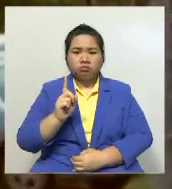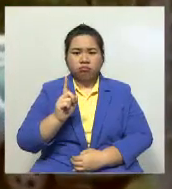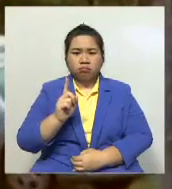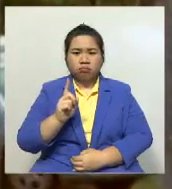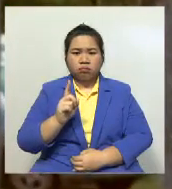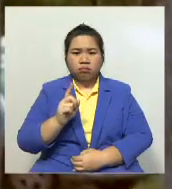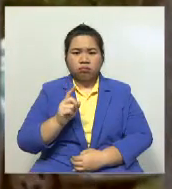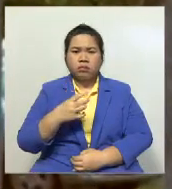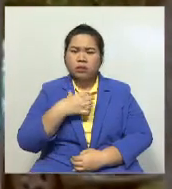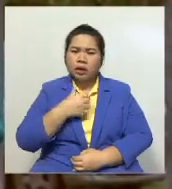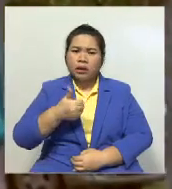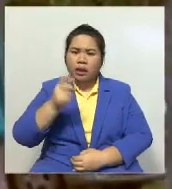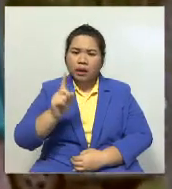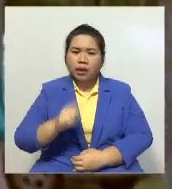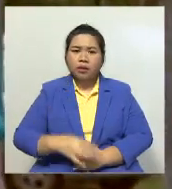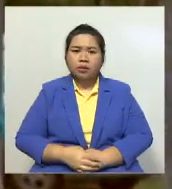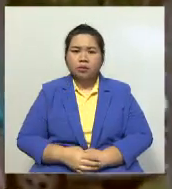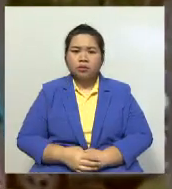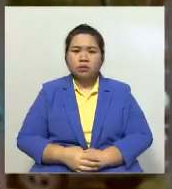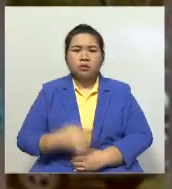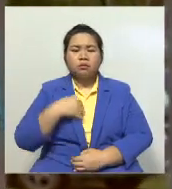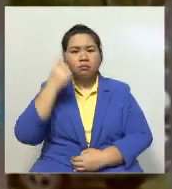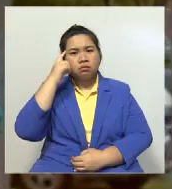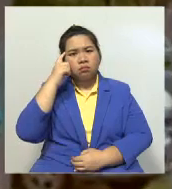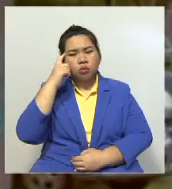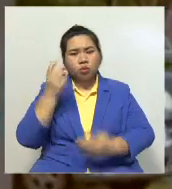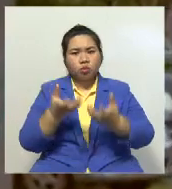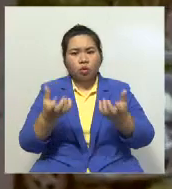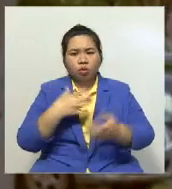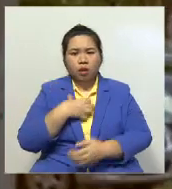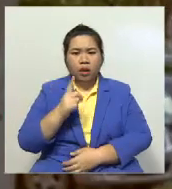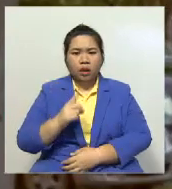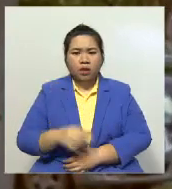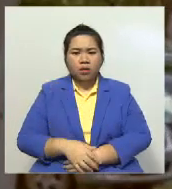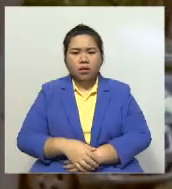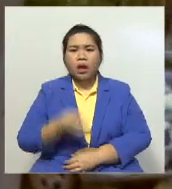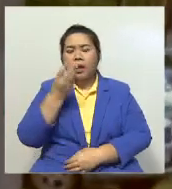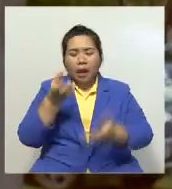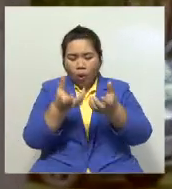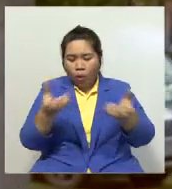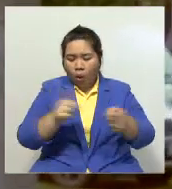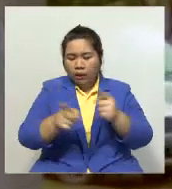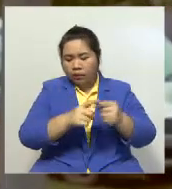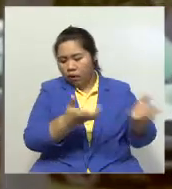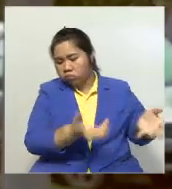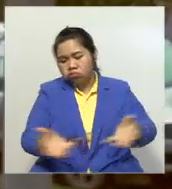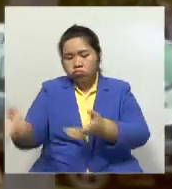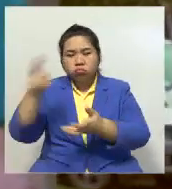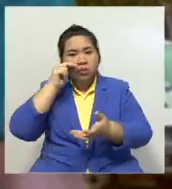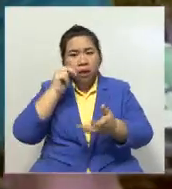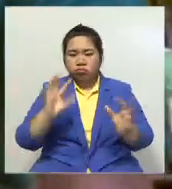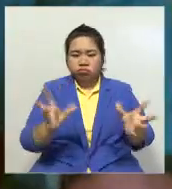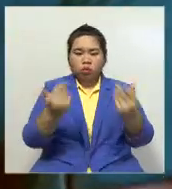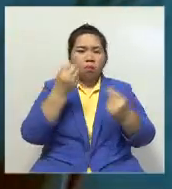มือนกันเลย อะไรอ่ะ ไม่ทราบเหมือนกันอยากได้ทางบ้านก็หม้อข้าวหม้อแกงอะไรก็ลอยไปหมดเลยไม่มีอะไรเหลือเล